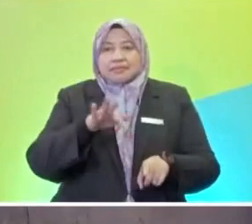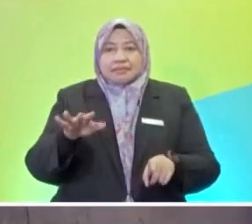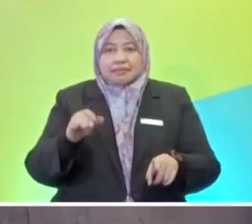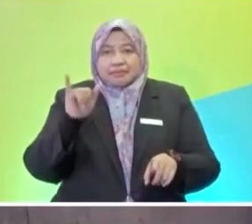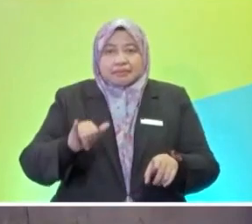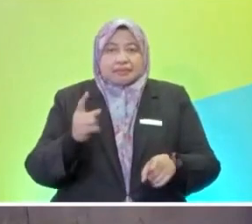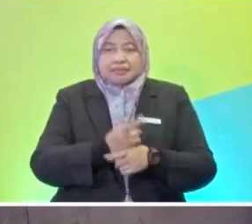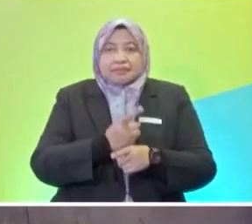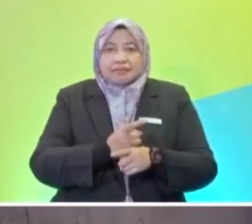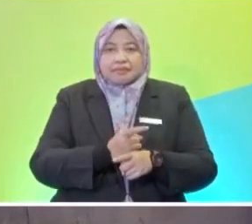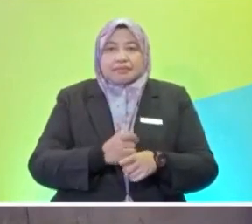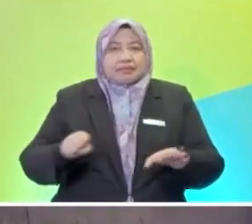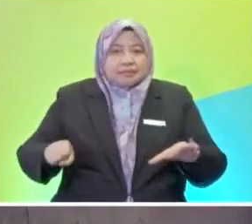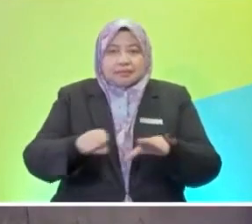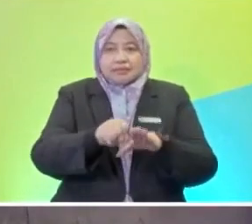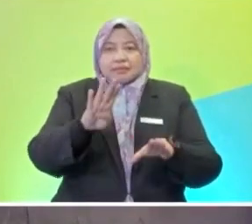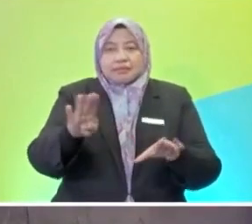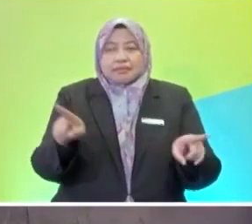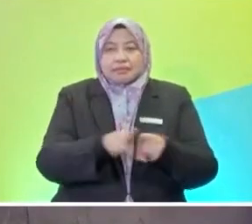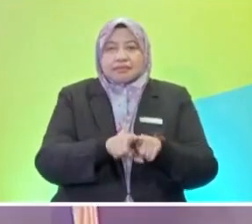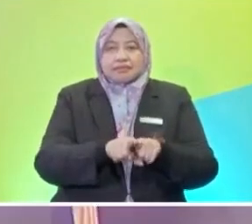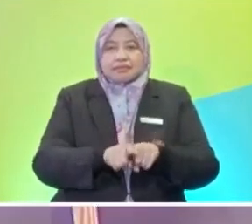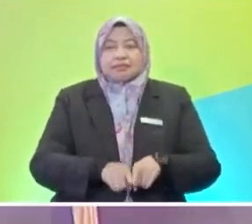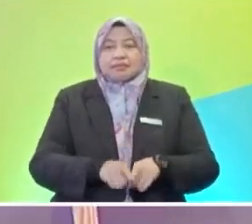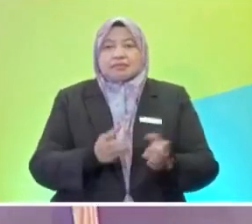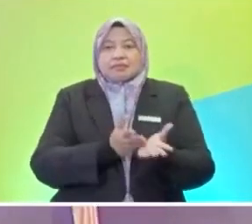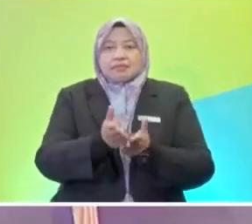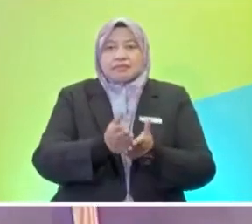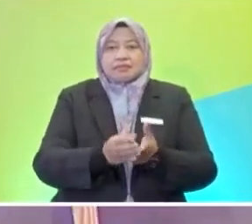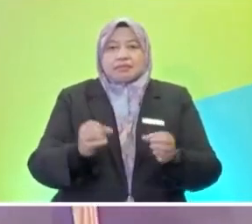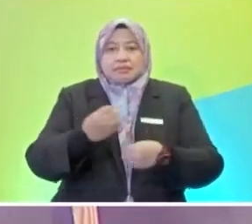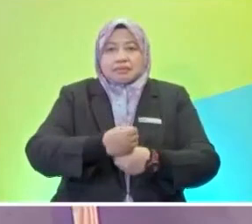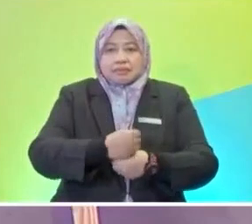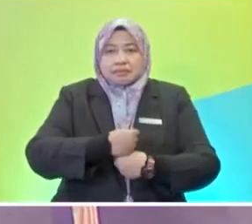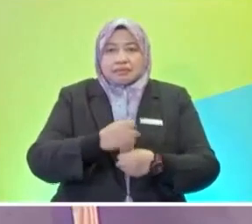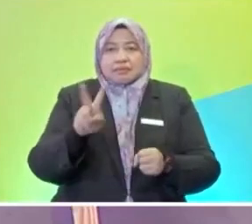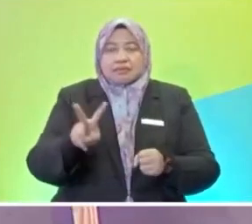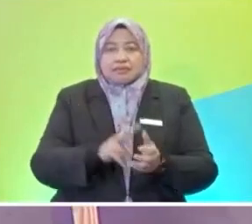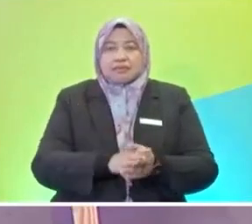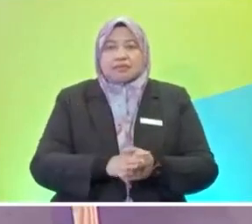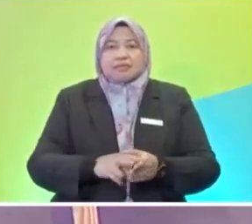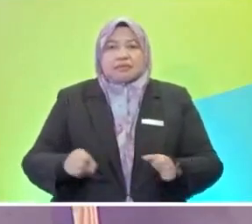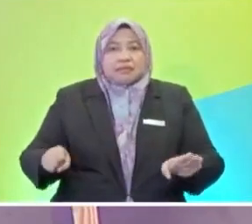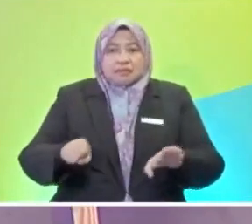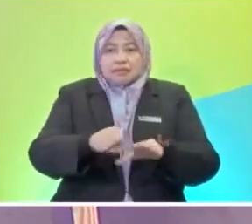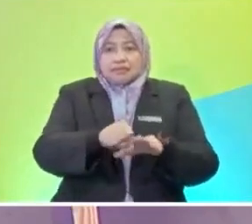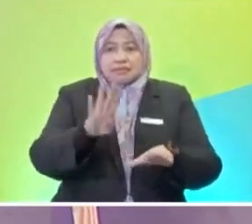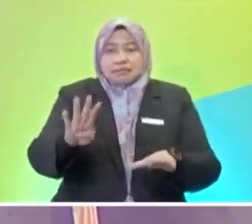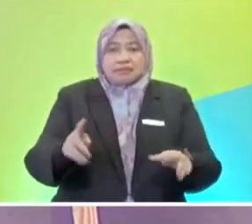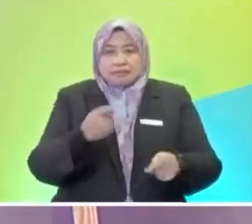segi empat sama seterusnya bentuk yang kedua adalah segi empat tepat